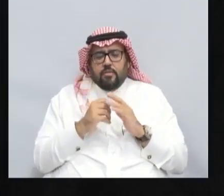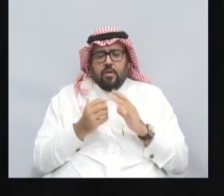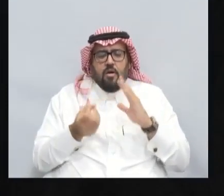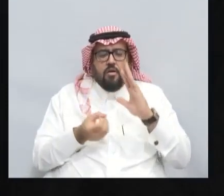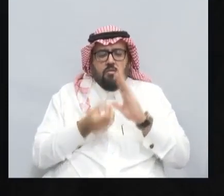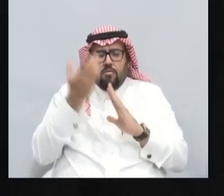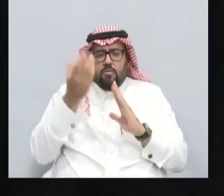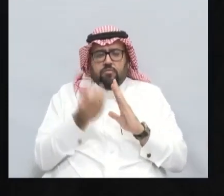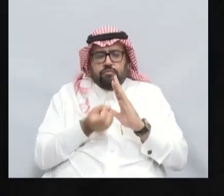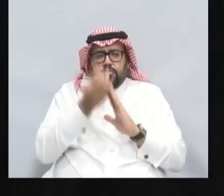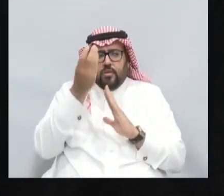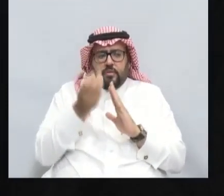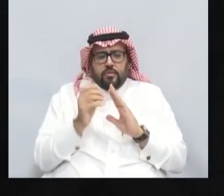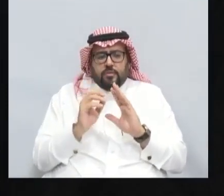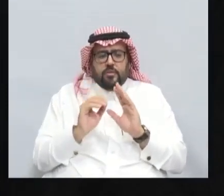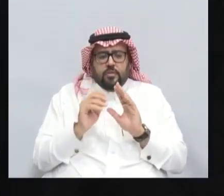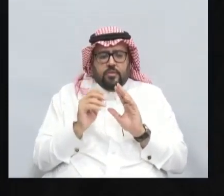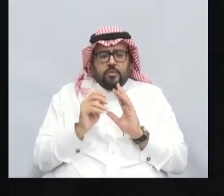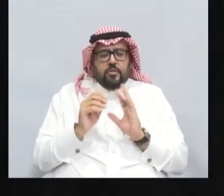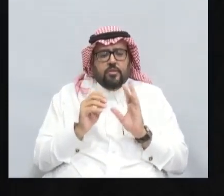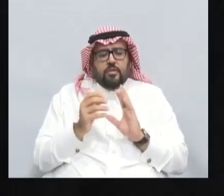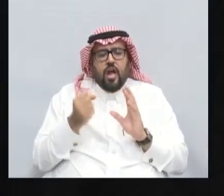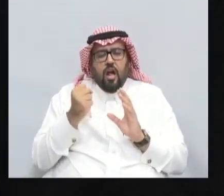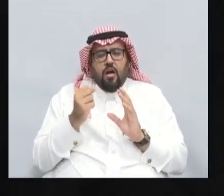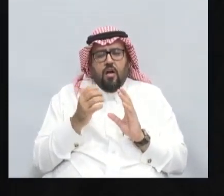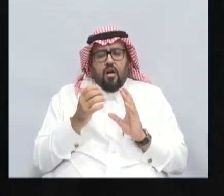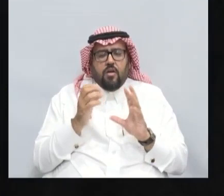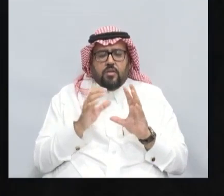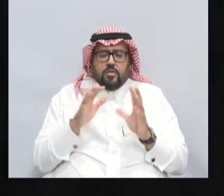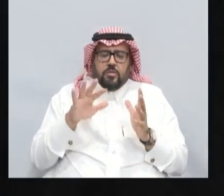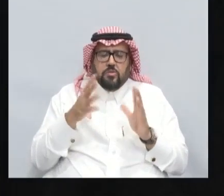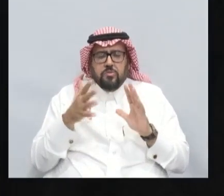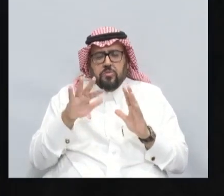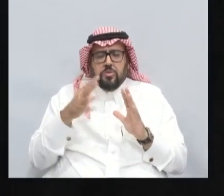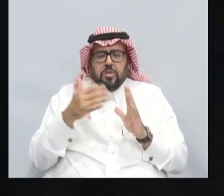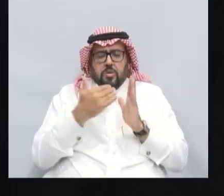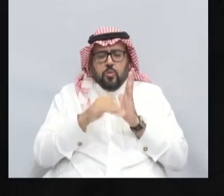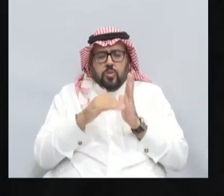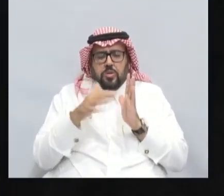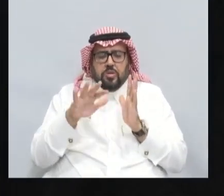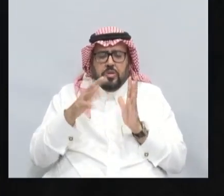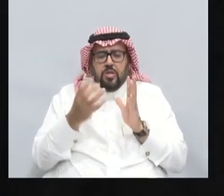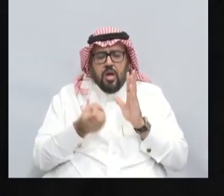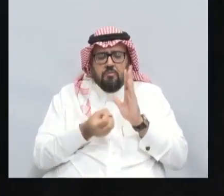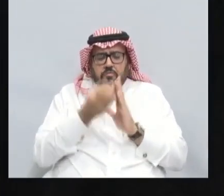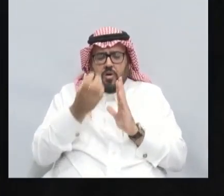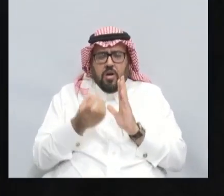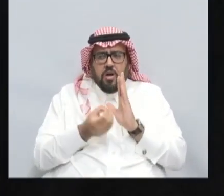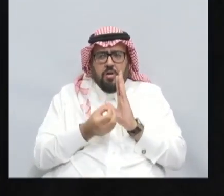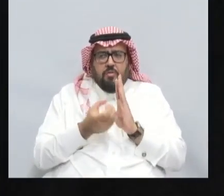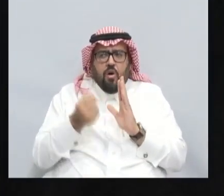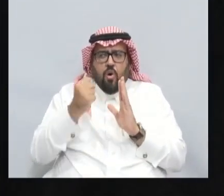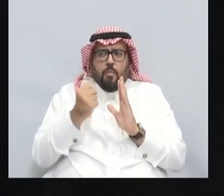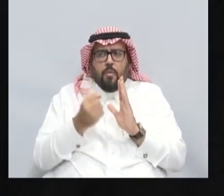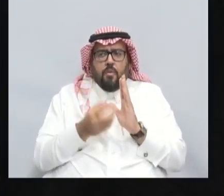ثوران متوسط، هذا يعني لي أن السلكة ليست غني، هي متوسطة، السلكة متوسطة، ليست بها كمية كبيرة، لا